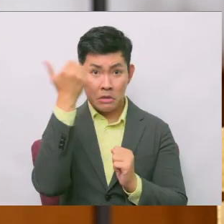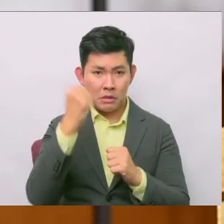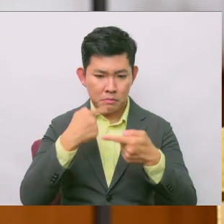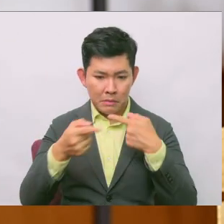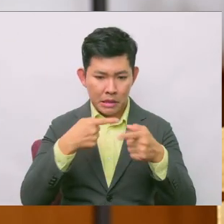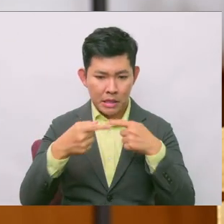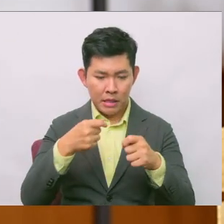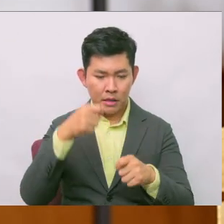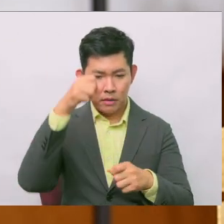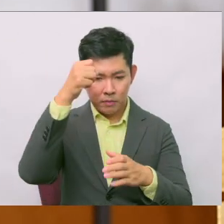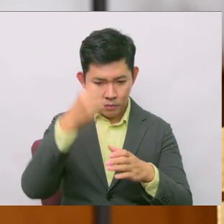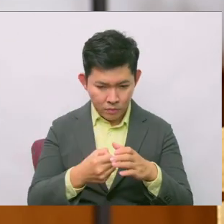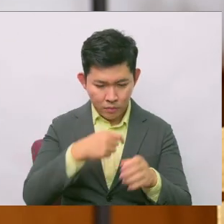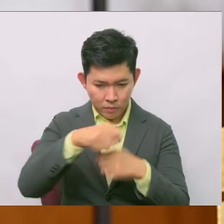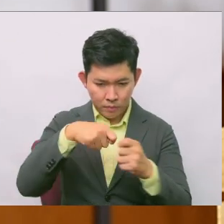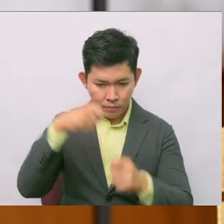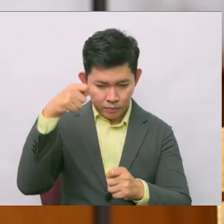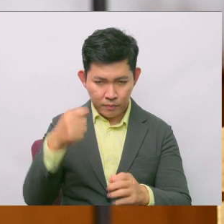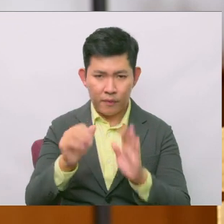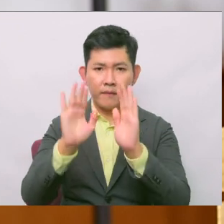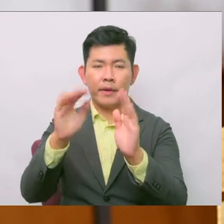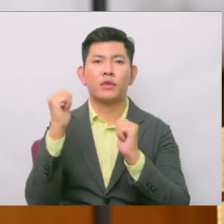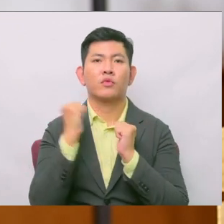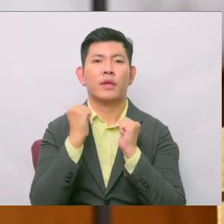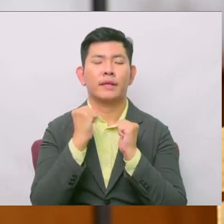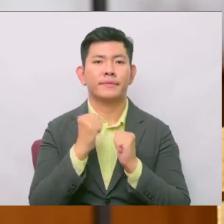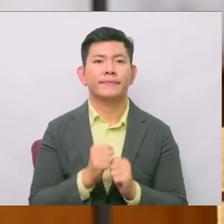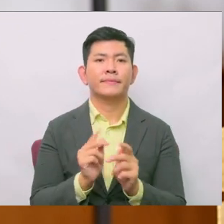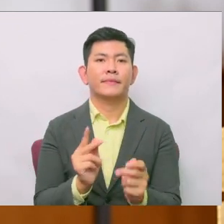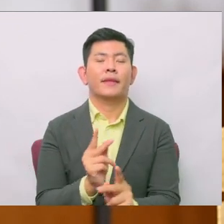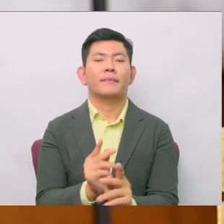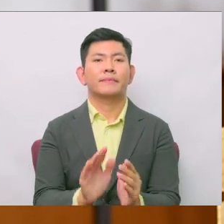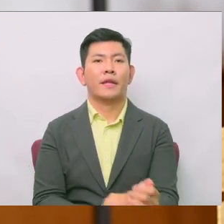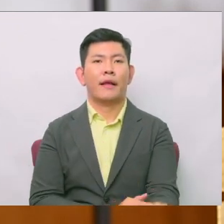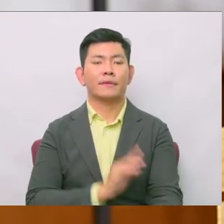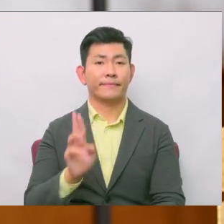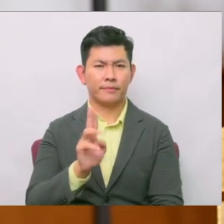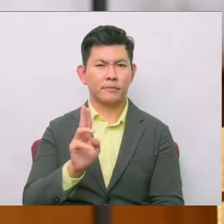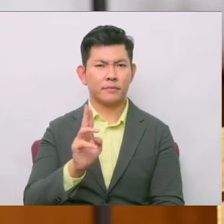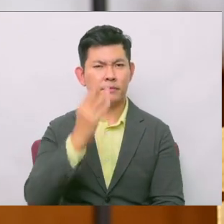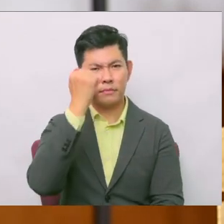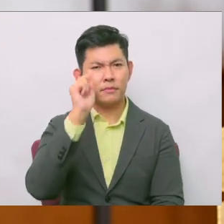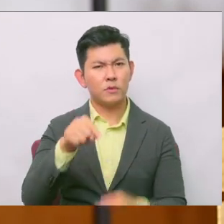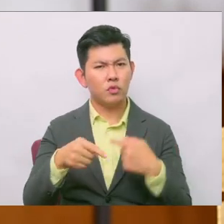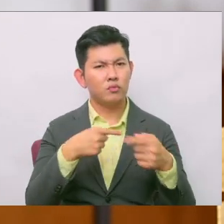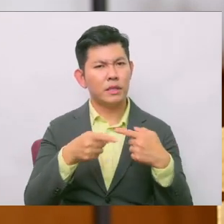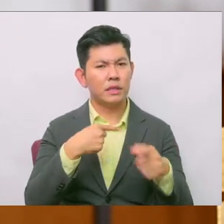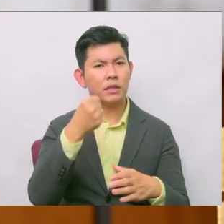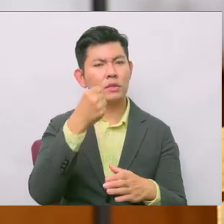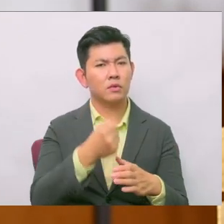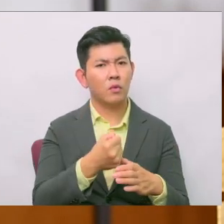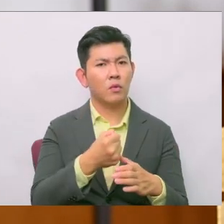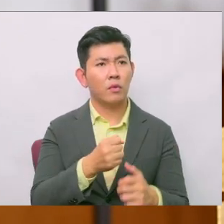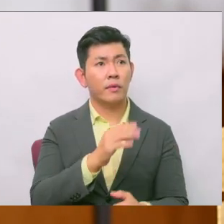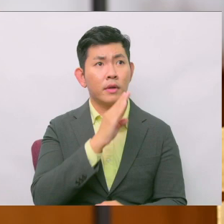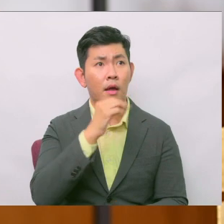ราค่อยเข้าสู่ตู้เย็นค่ะเราก็จะลูกประคบของเราก็จะอยู่ได้นาน แล้วทำไมเราถึงต้องใส่ถุงก่อนแล้วค่อยใส่ตู้เย็นล่ะแม่ ถ้าไม่ใส่ถุ